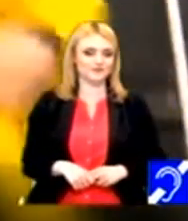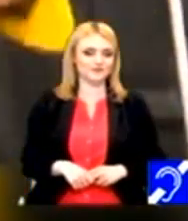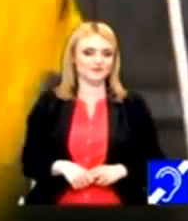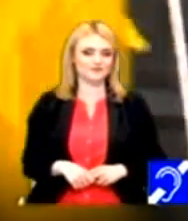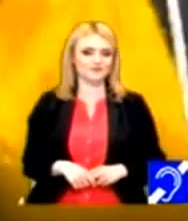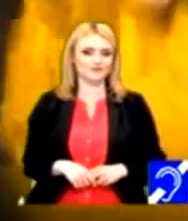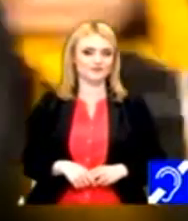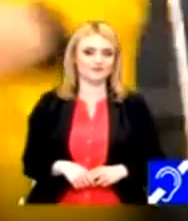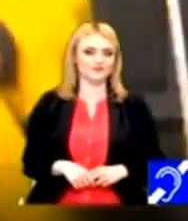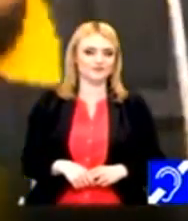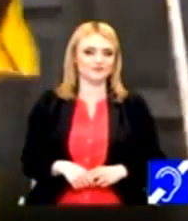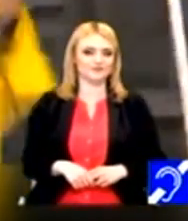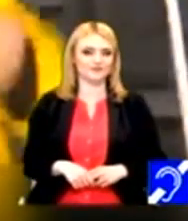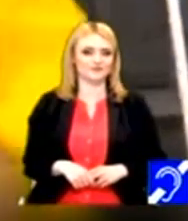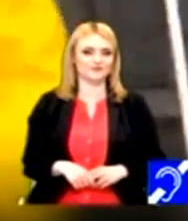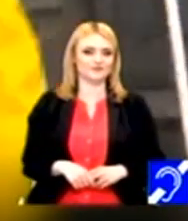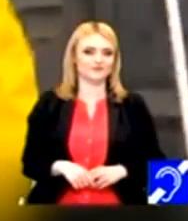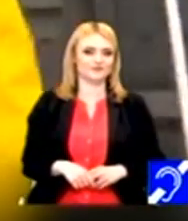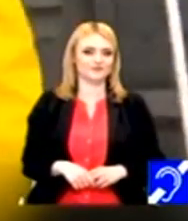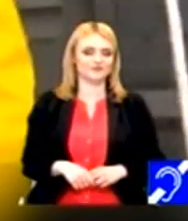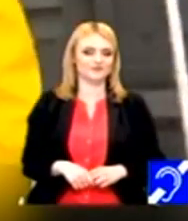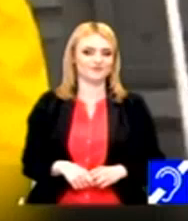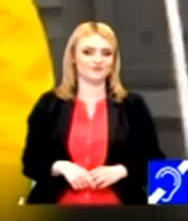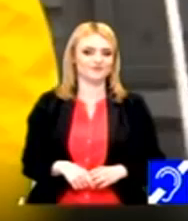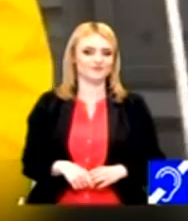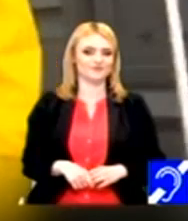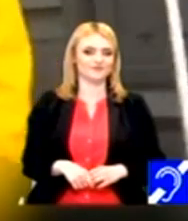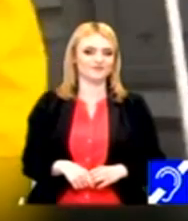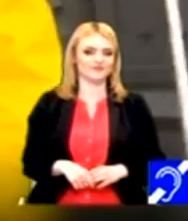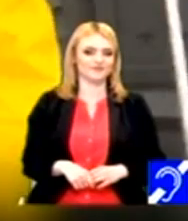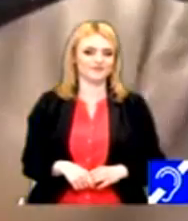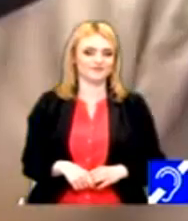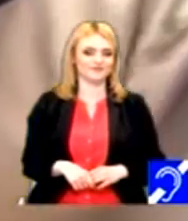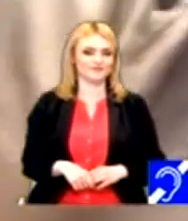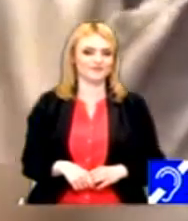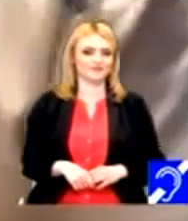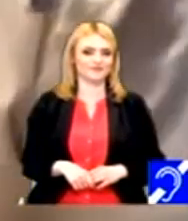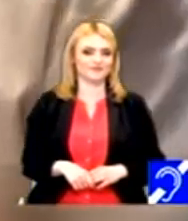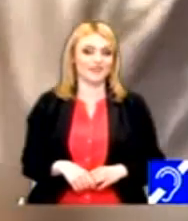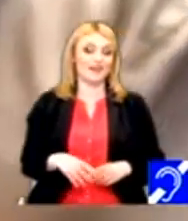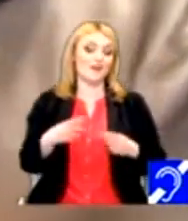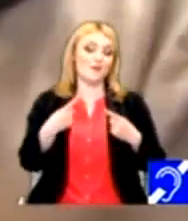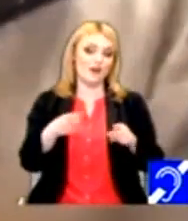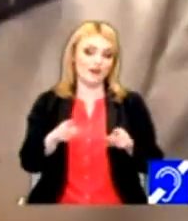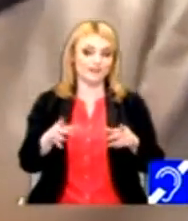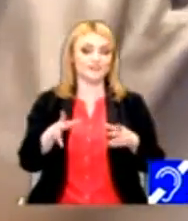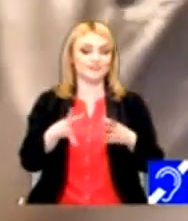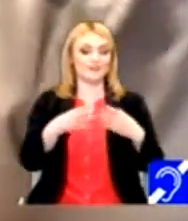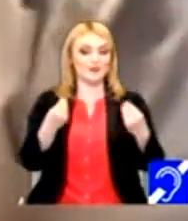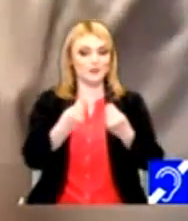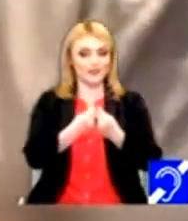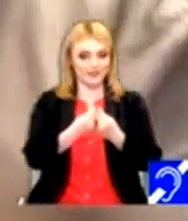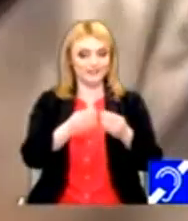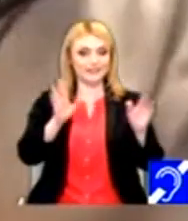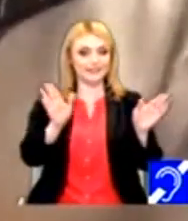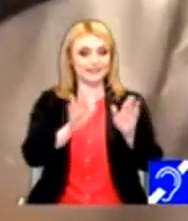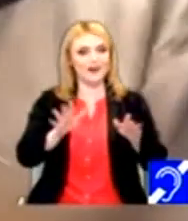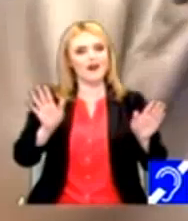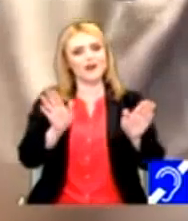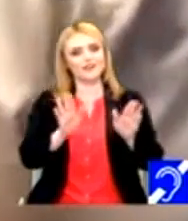izolează pacientul, în special în timpul procedurilor generatoare de aerosol. Fabricarea unei astfel de boxe durează minim 3 ore, iar